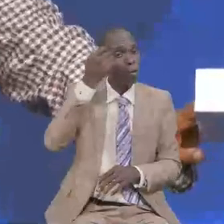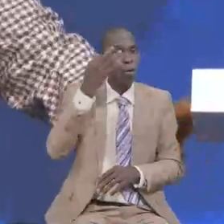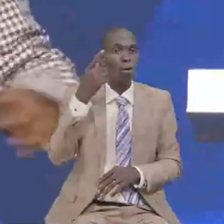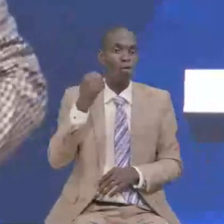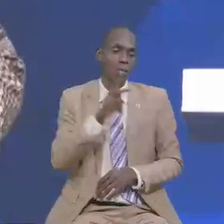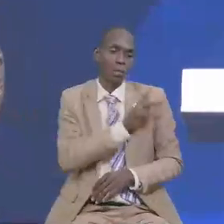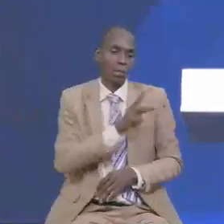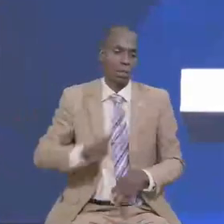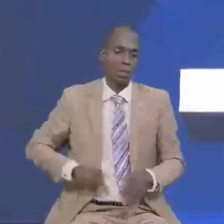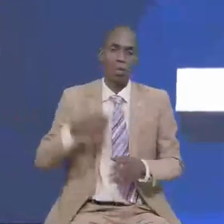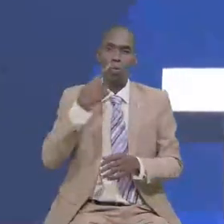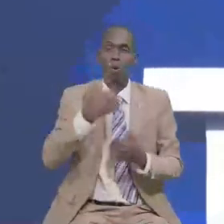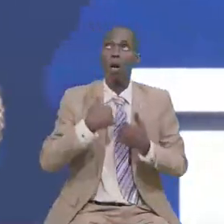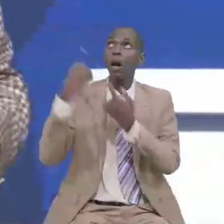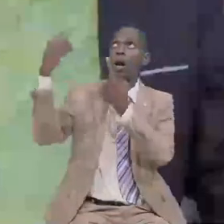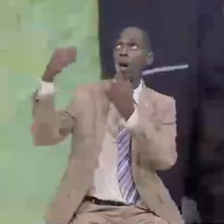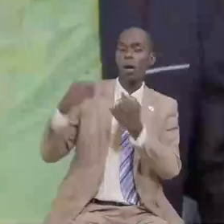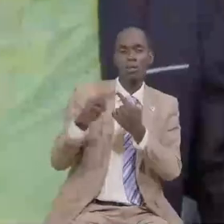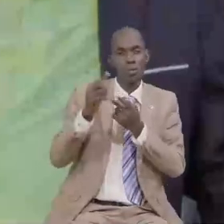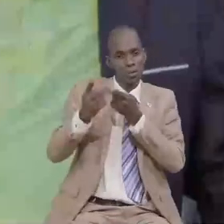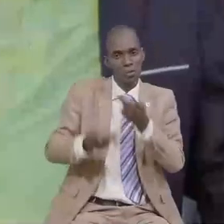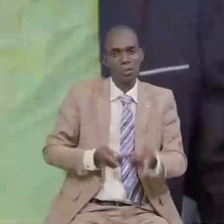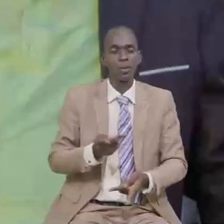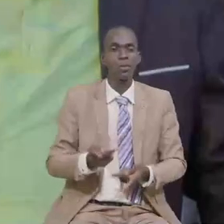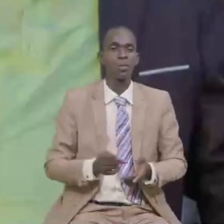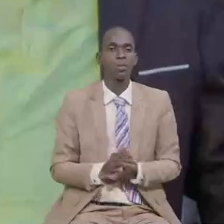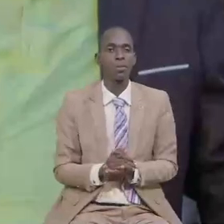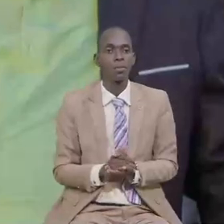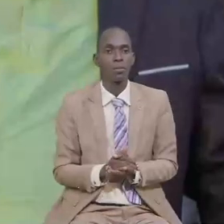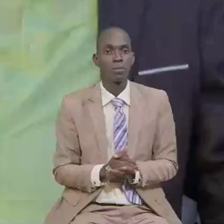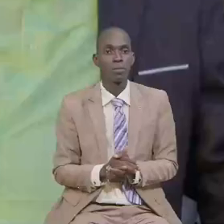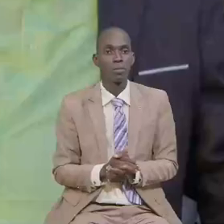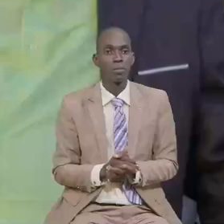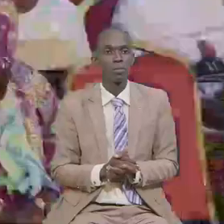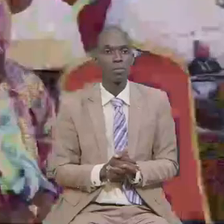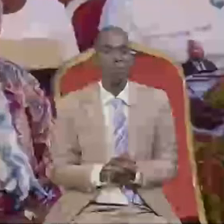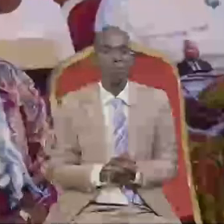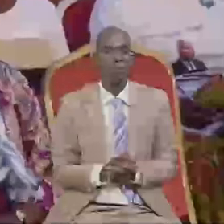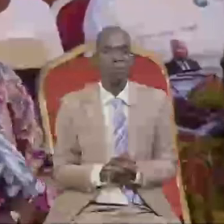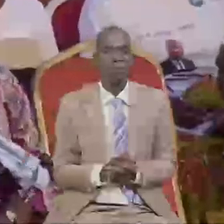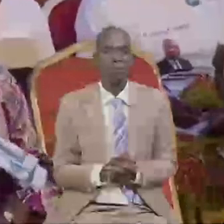éternel, meilleur pour nous à cause du roi qui est venu nous rendre visite.